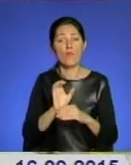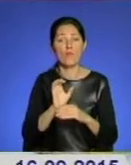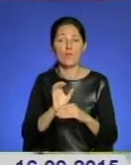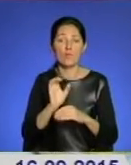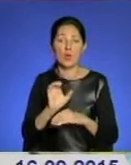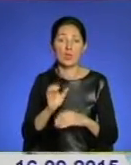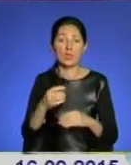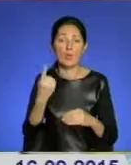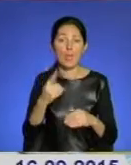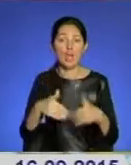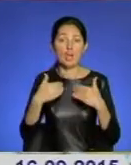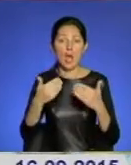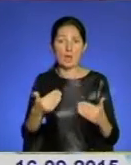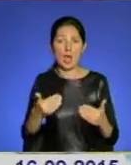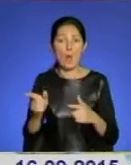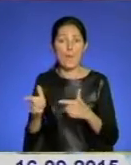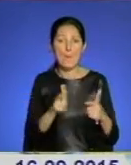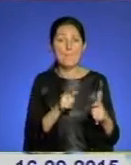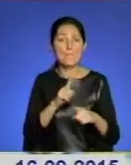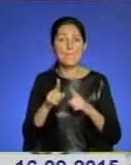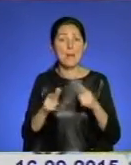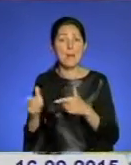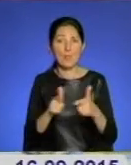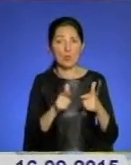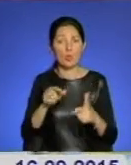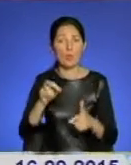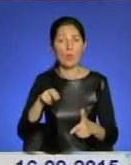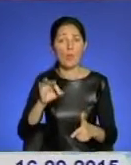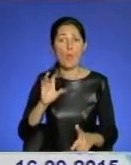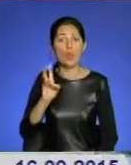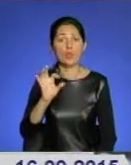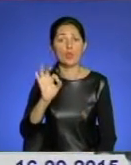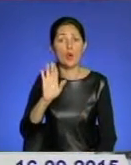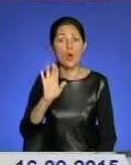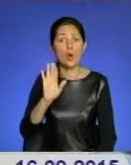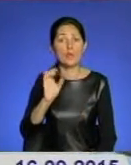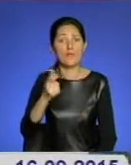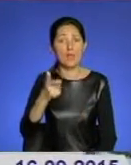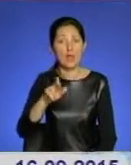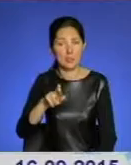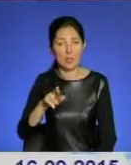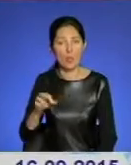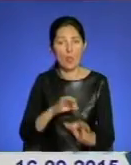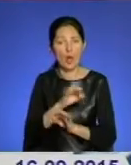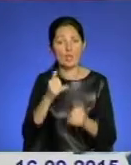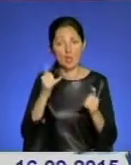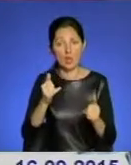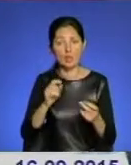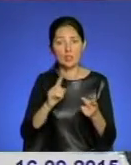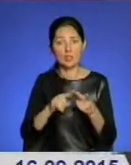перший етап переподготовки по норвежскому проекту. Вот сейчас заходим во второй этап.